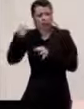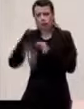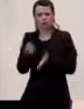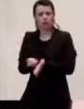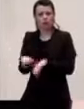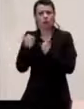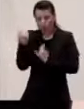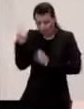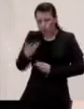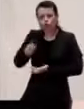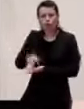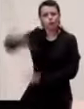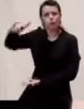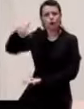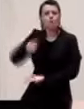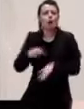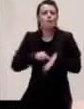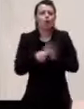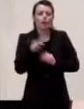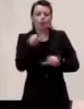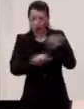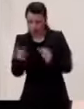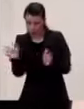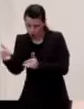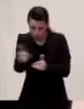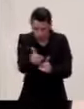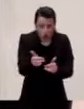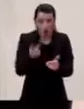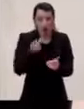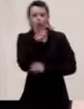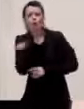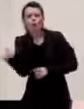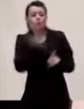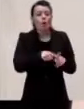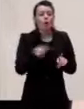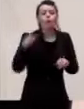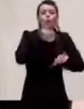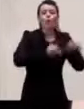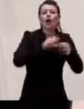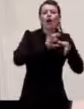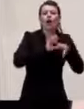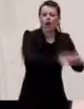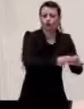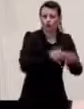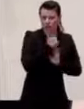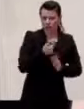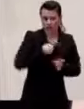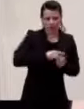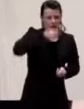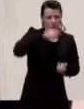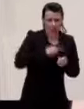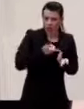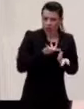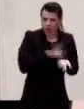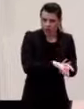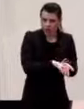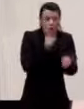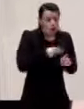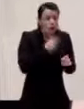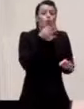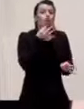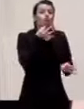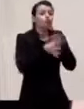avere i reagenti o i laboratori. Quindi noi sin da subito abbiamo detto che il paziente che aveva anche solo una sindrome